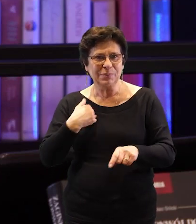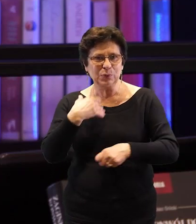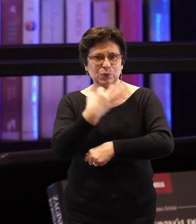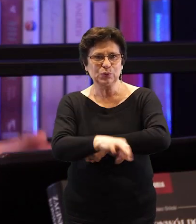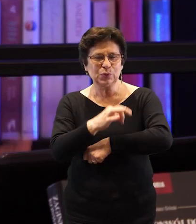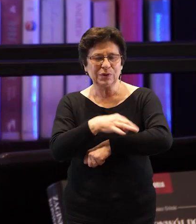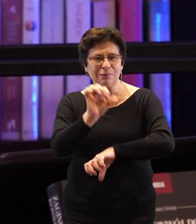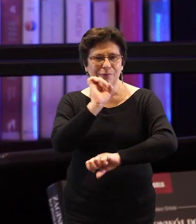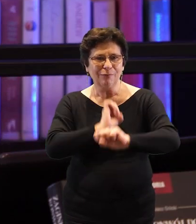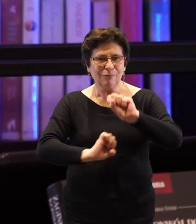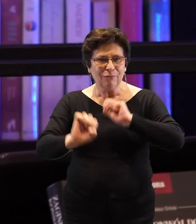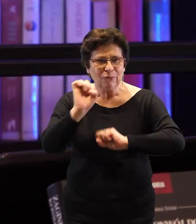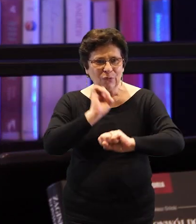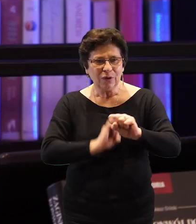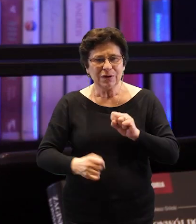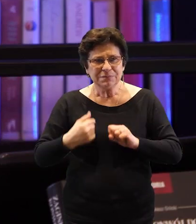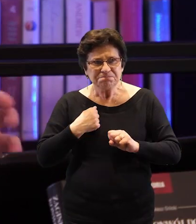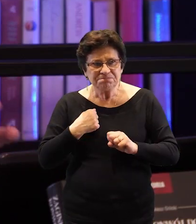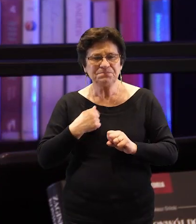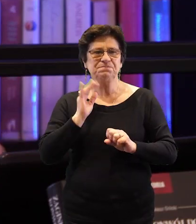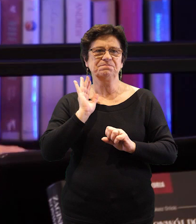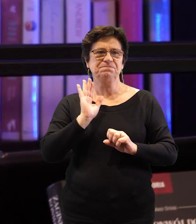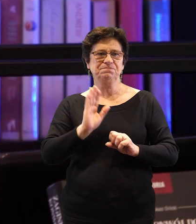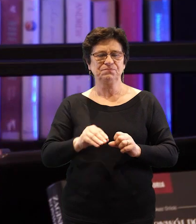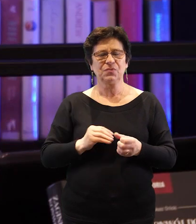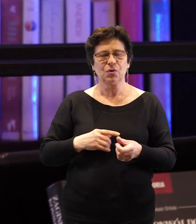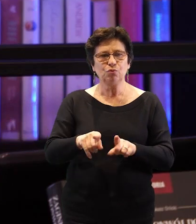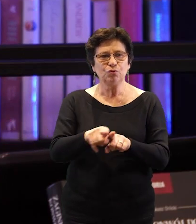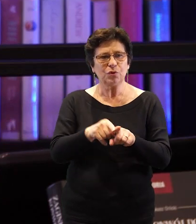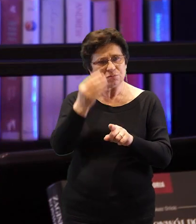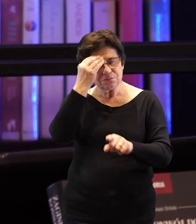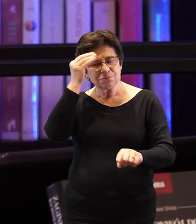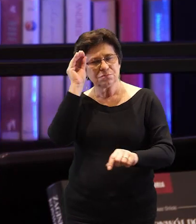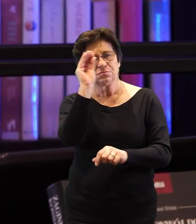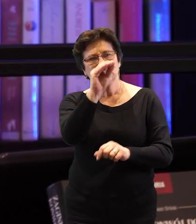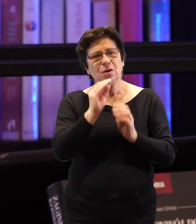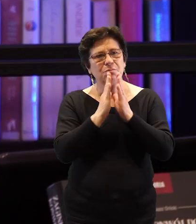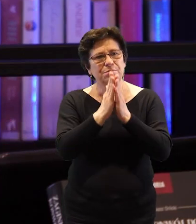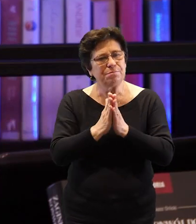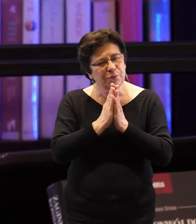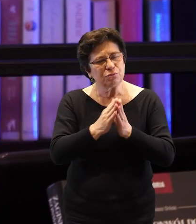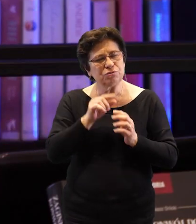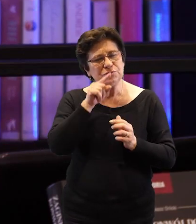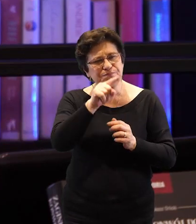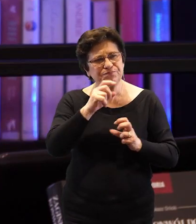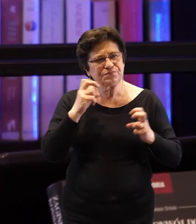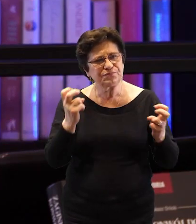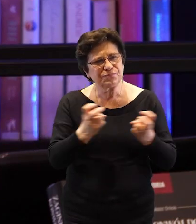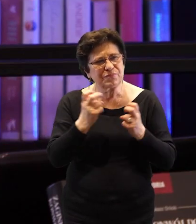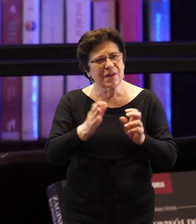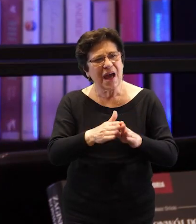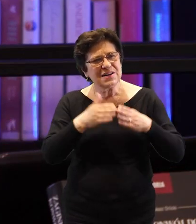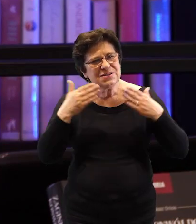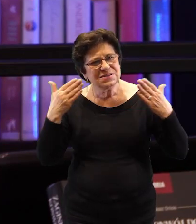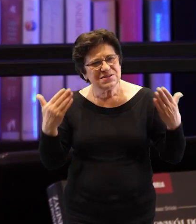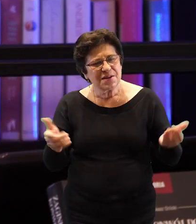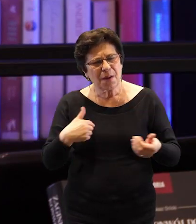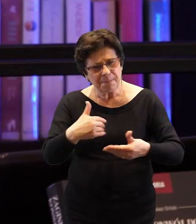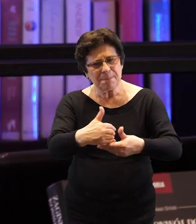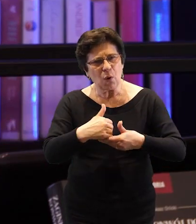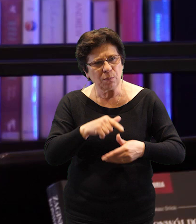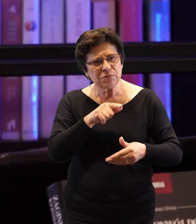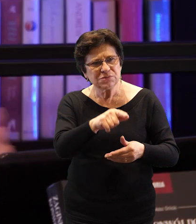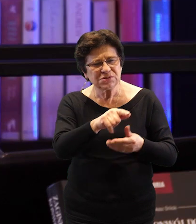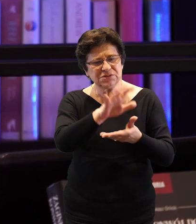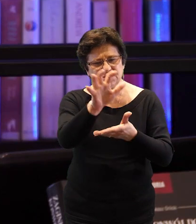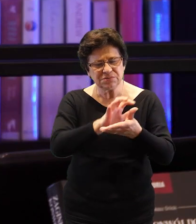ja dawaj mail do siostry, posłuchaj takie artykuły z takiej i takiej prasy, jesteś w stanie pomóc. I faktycznie